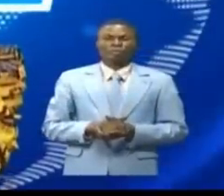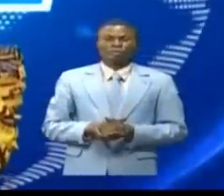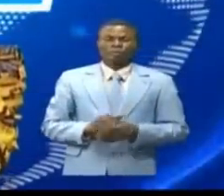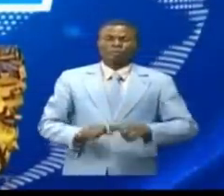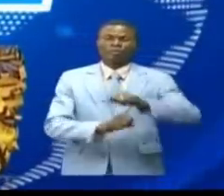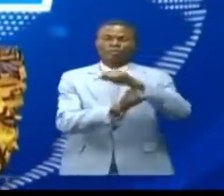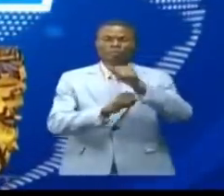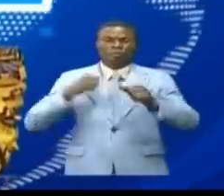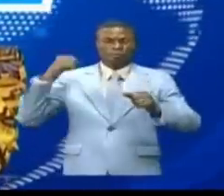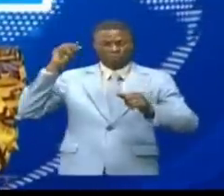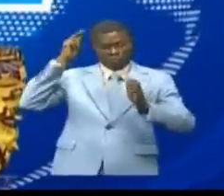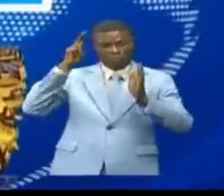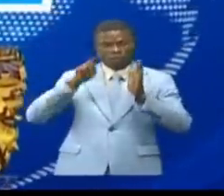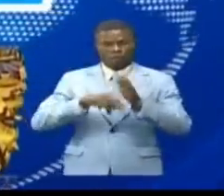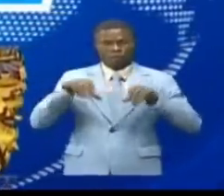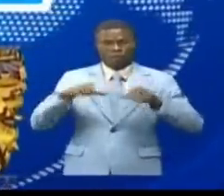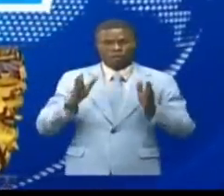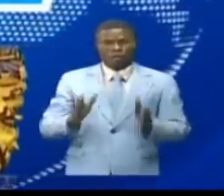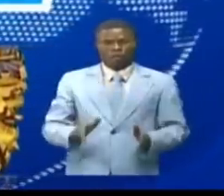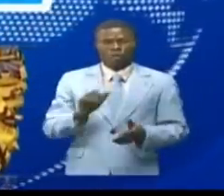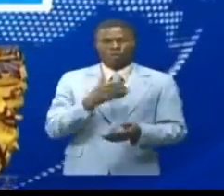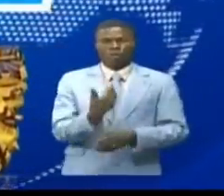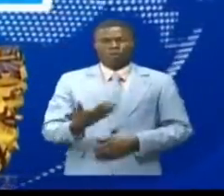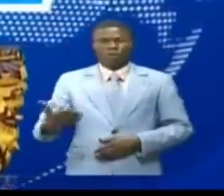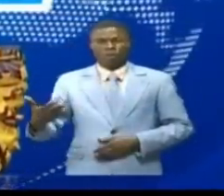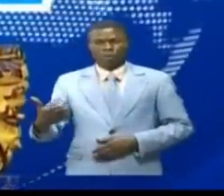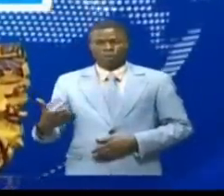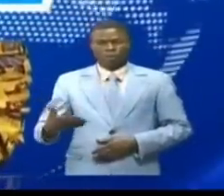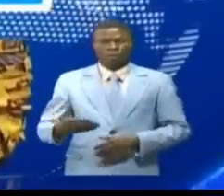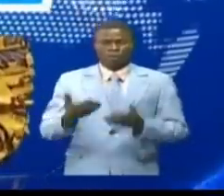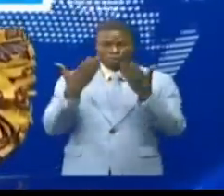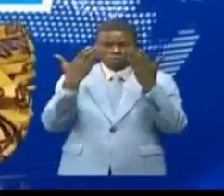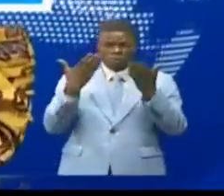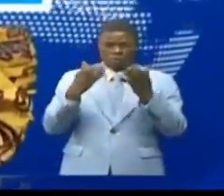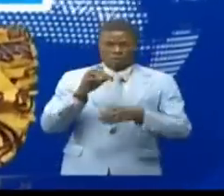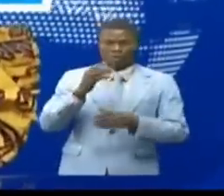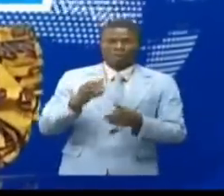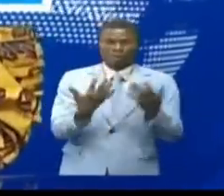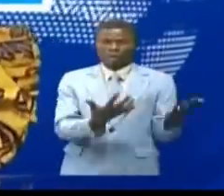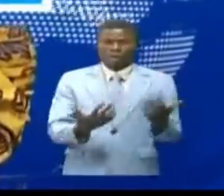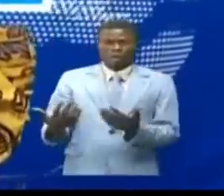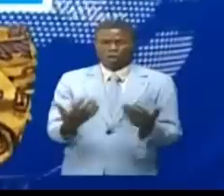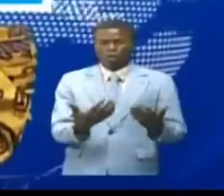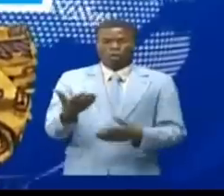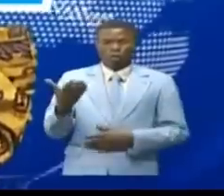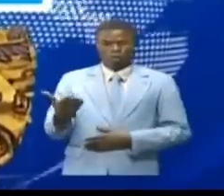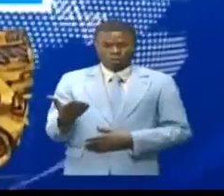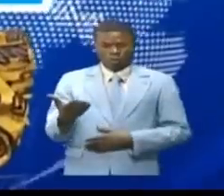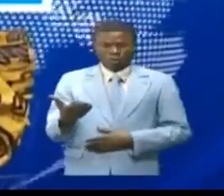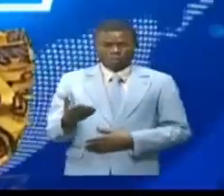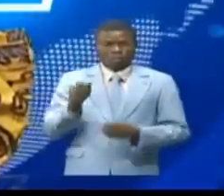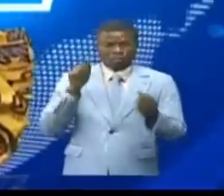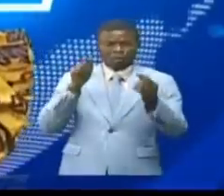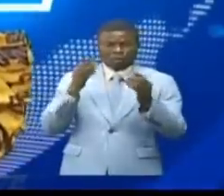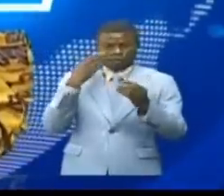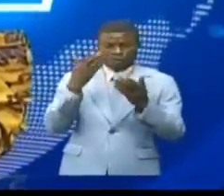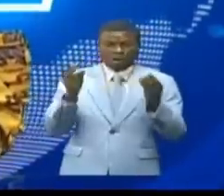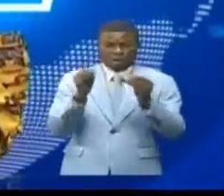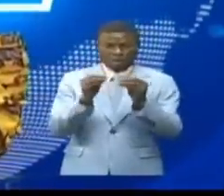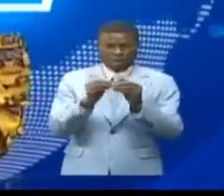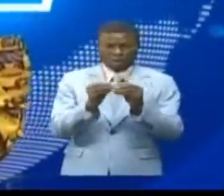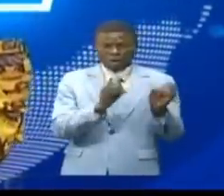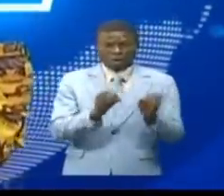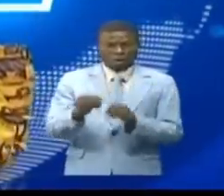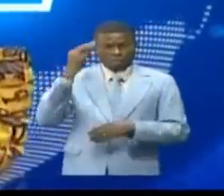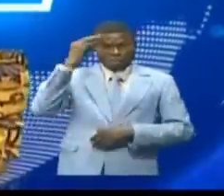Accompagner le gouvernement congolais en matière d'éthique et sur l'intelligence artificielle, c'est l'objet de la rencontre qu'a eu